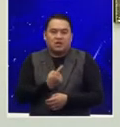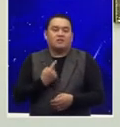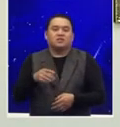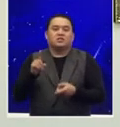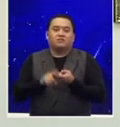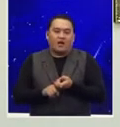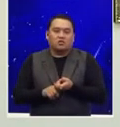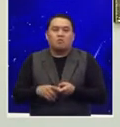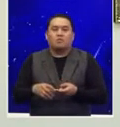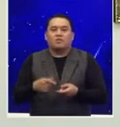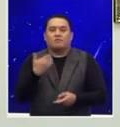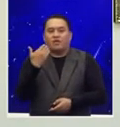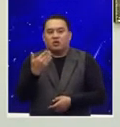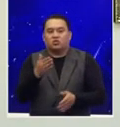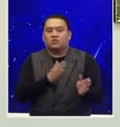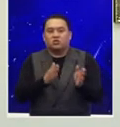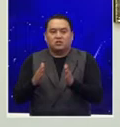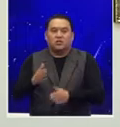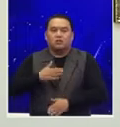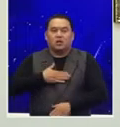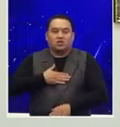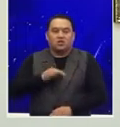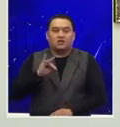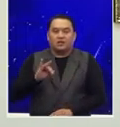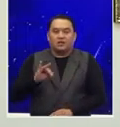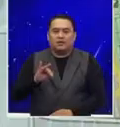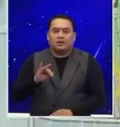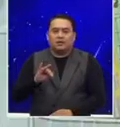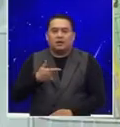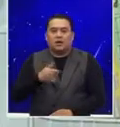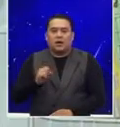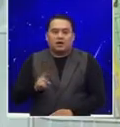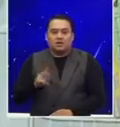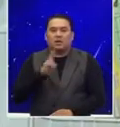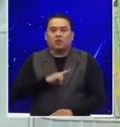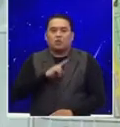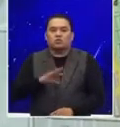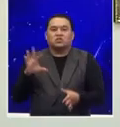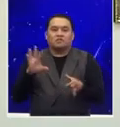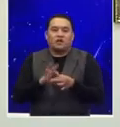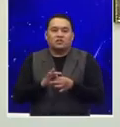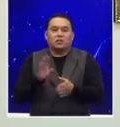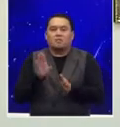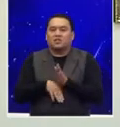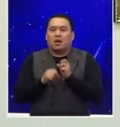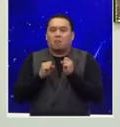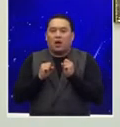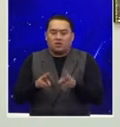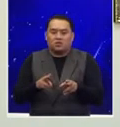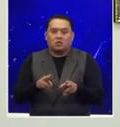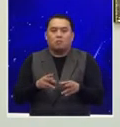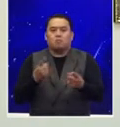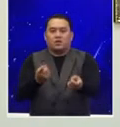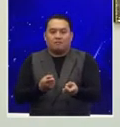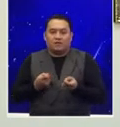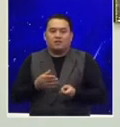с подключением к вашим системам от наших газопроводов. Работа связана с безопасностью, с